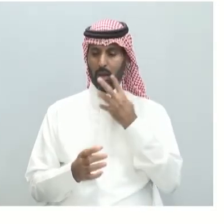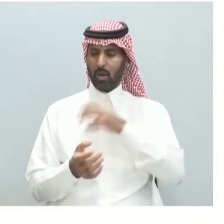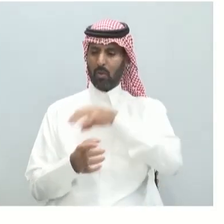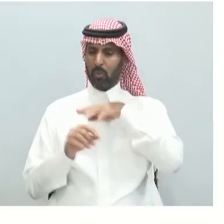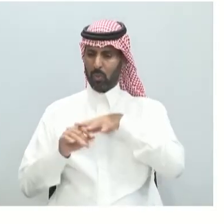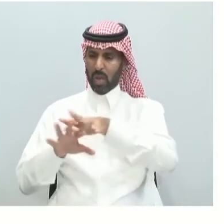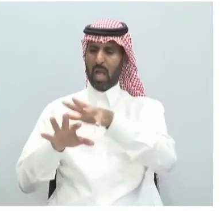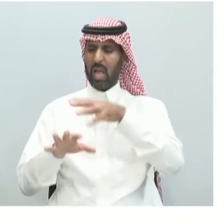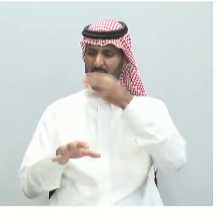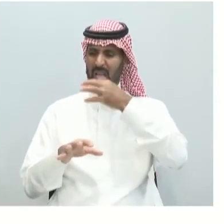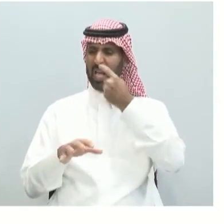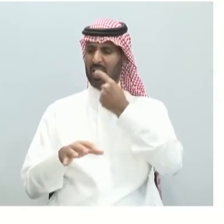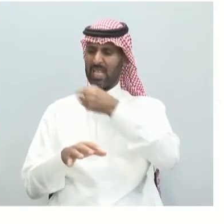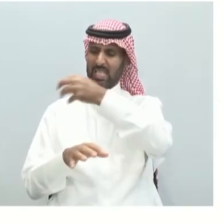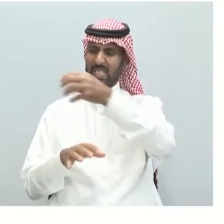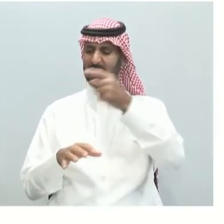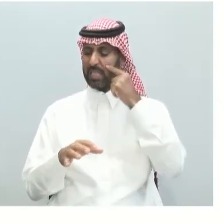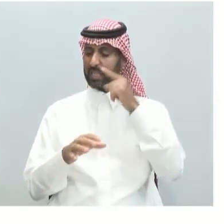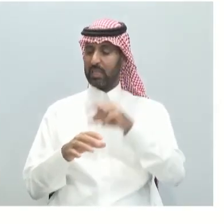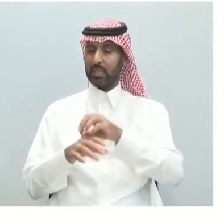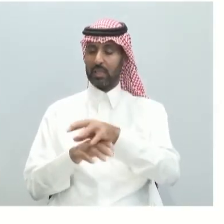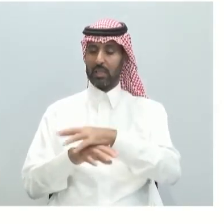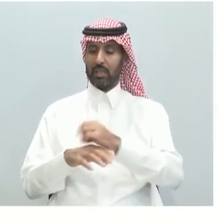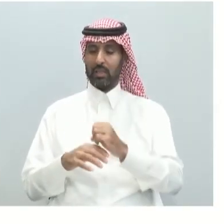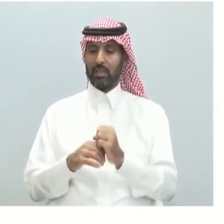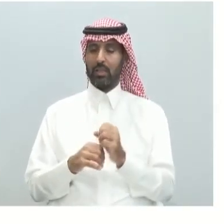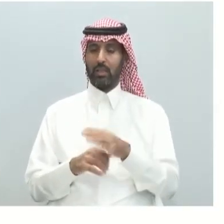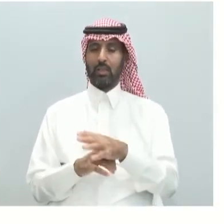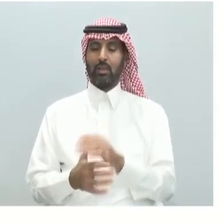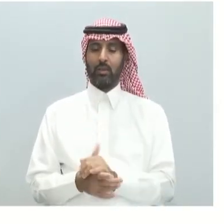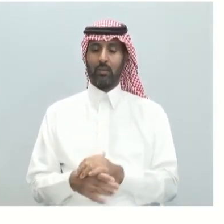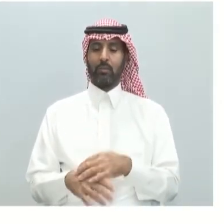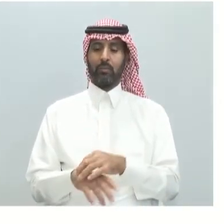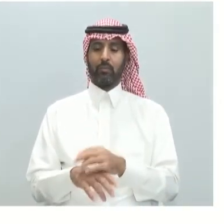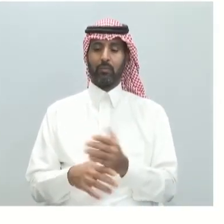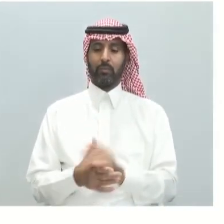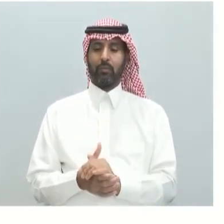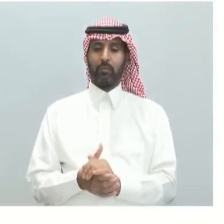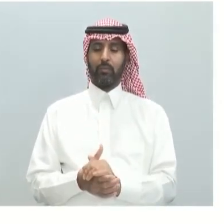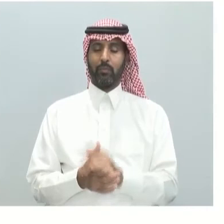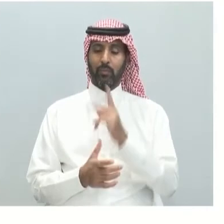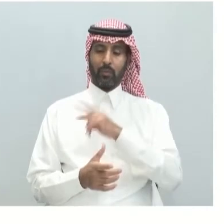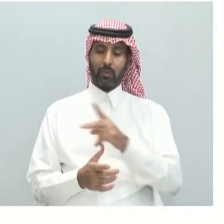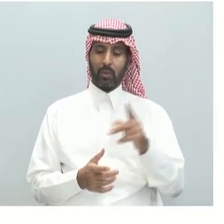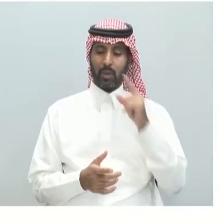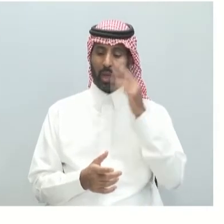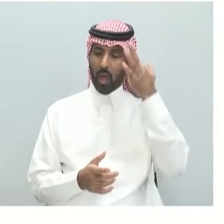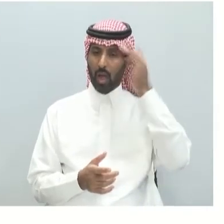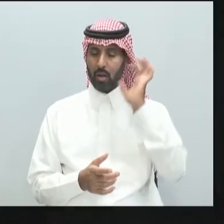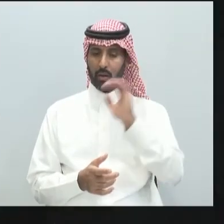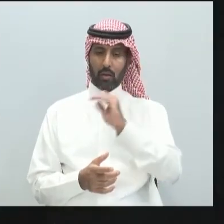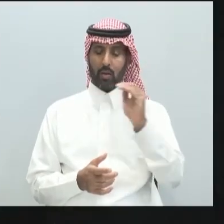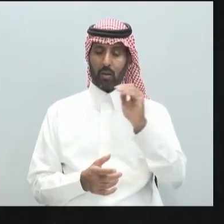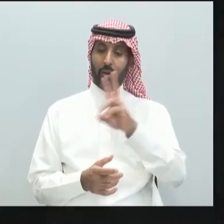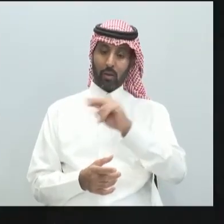كي لا تنتقل الامراض من شخص لاخر وقد يختلف تعبيرك عن